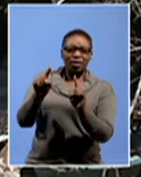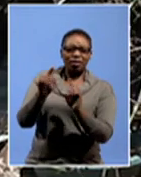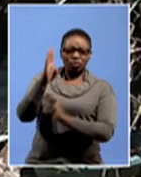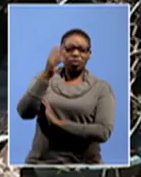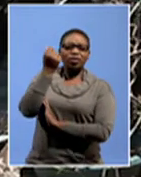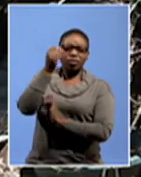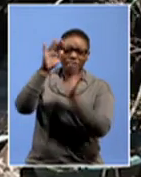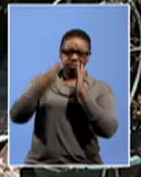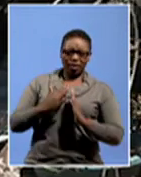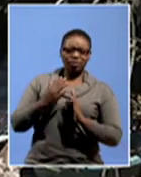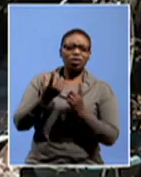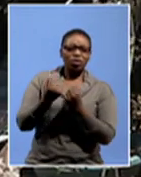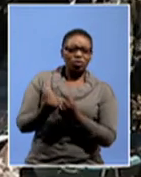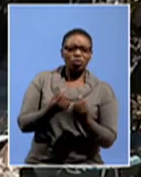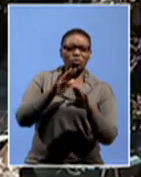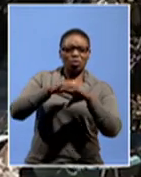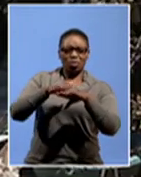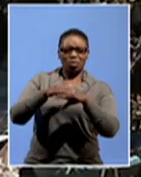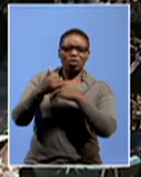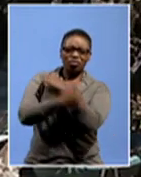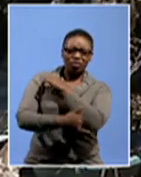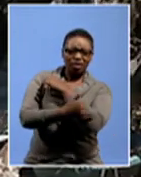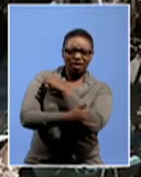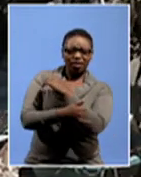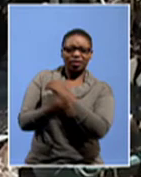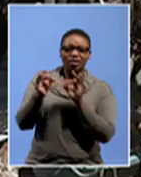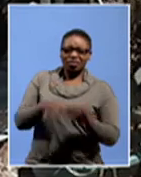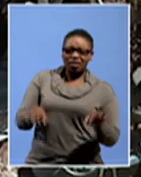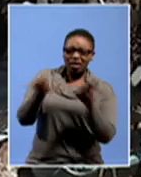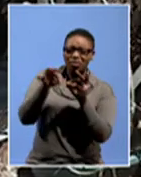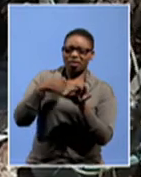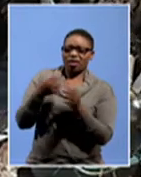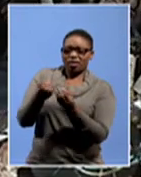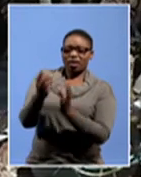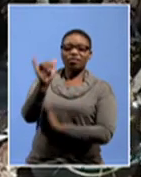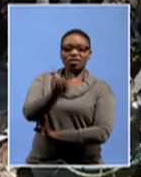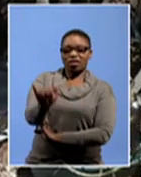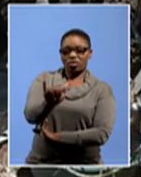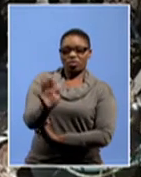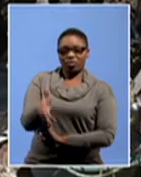moet gedoen word. Dis ek moet kom sê, geel is die land se waarde.